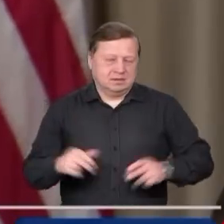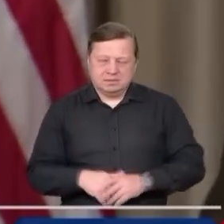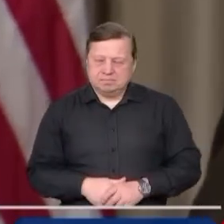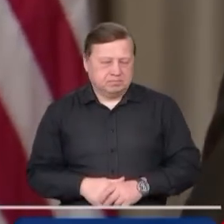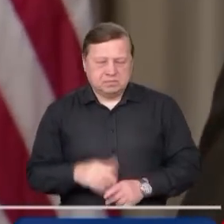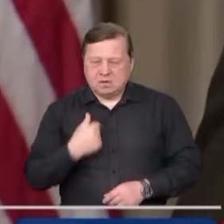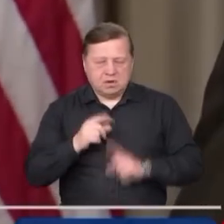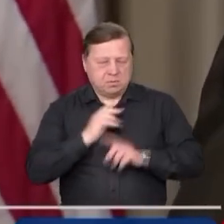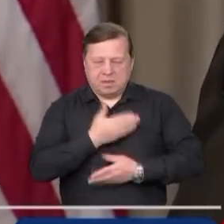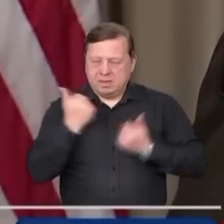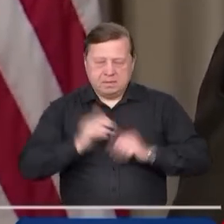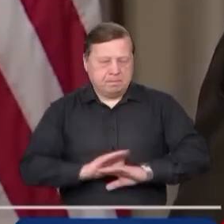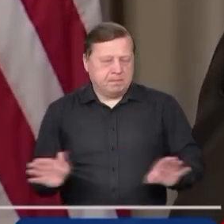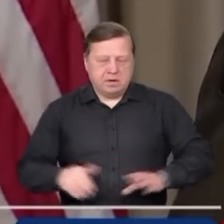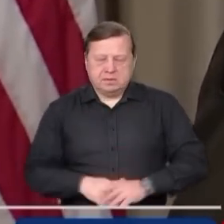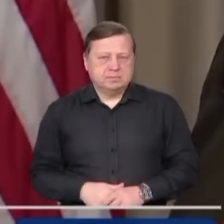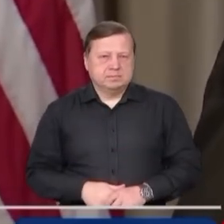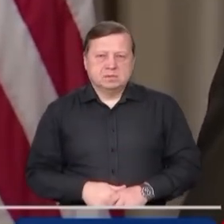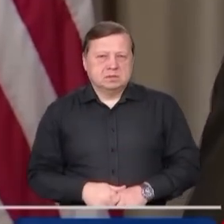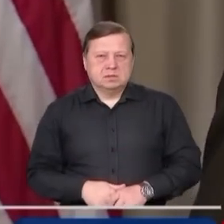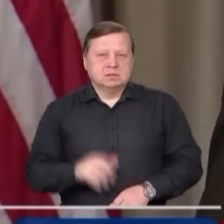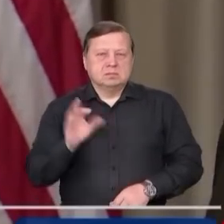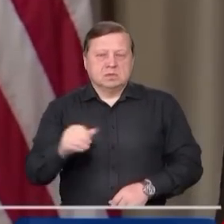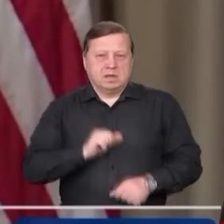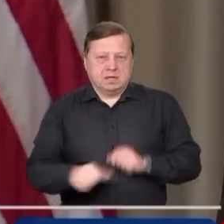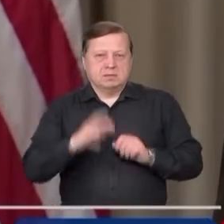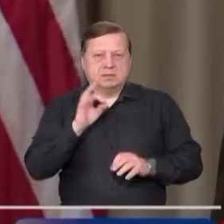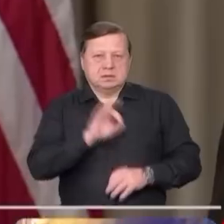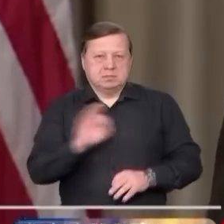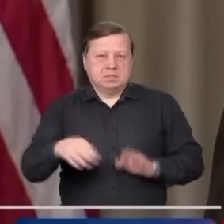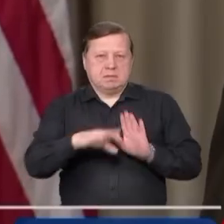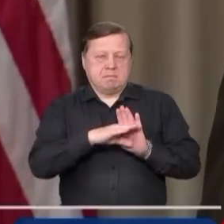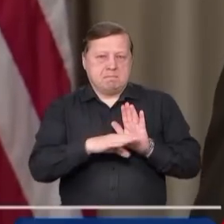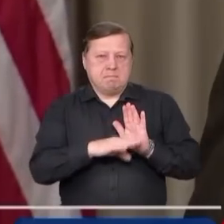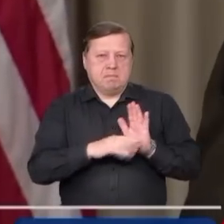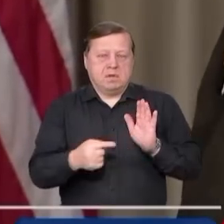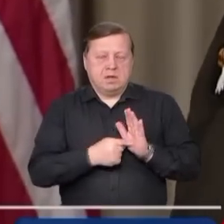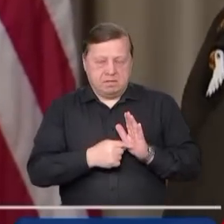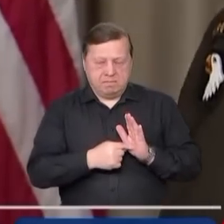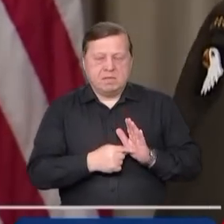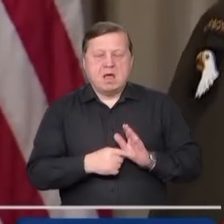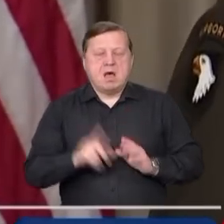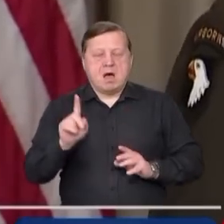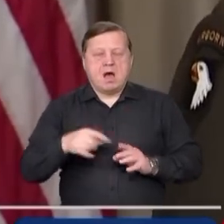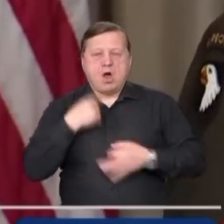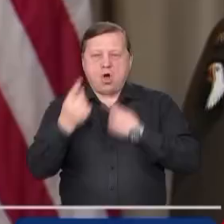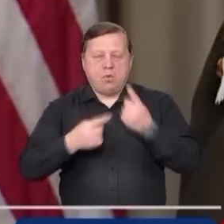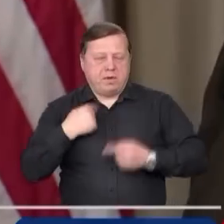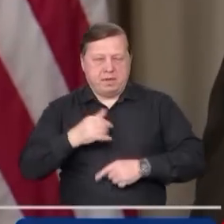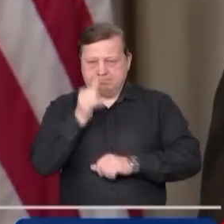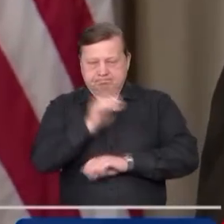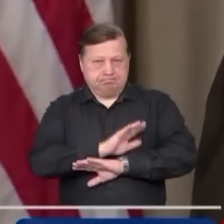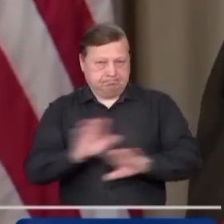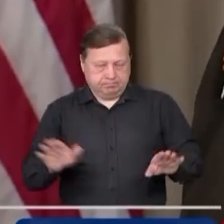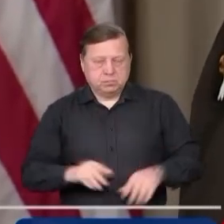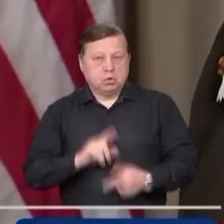broni, ponieważ dotyczy to regulaminów bojowych, więc tego nie omawiamy publicznie. Drugie pytanie.